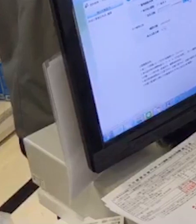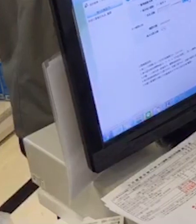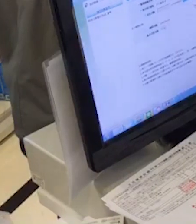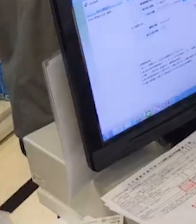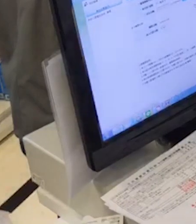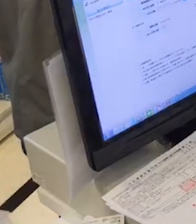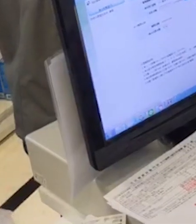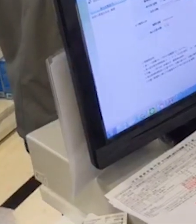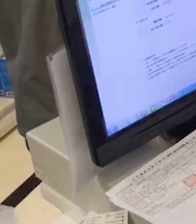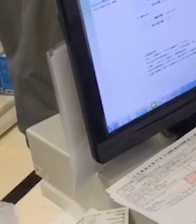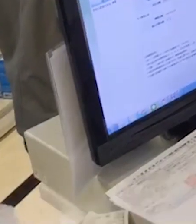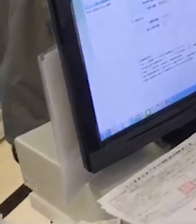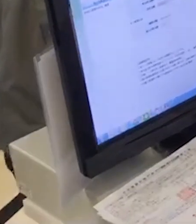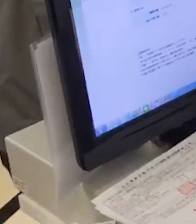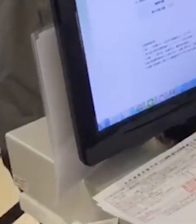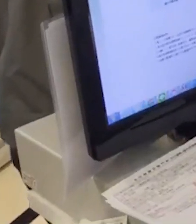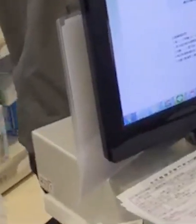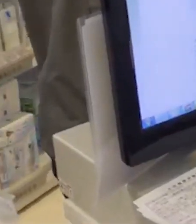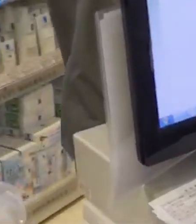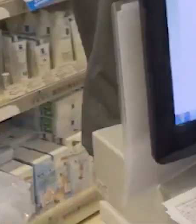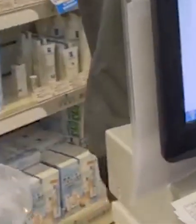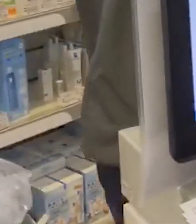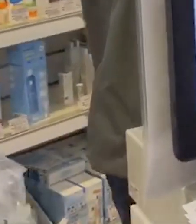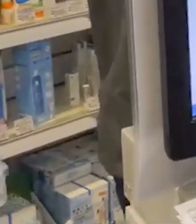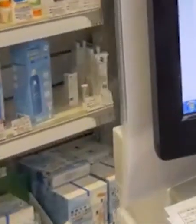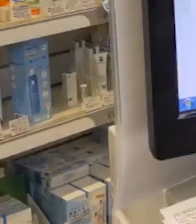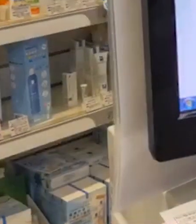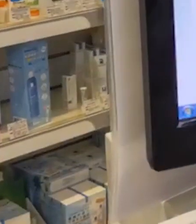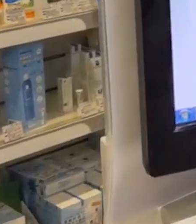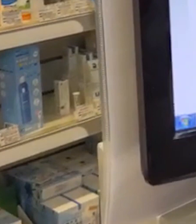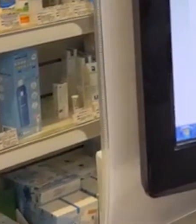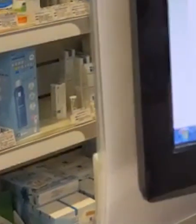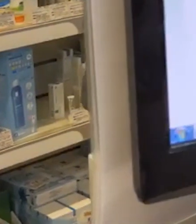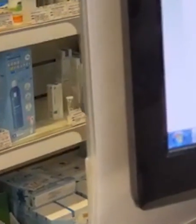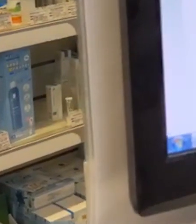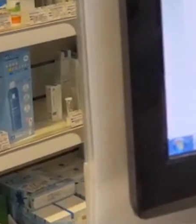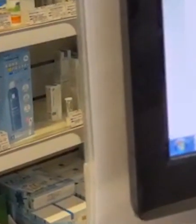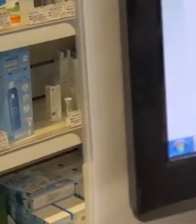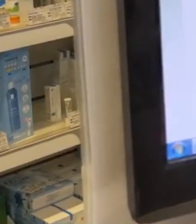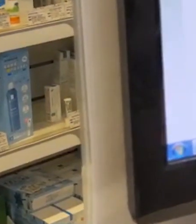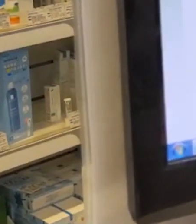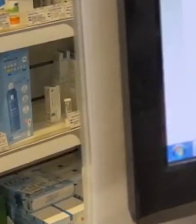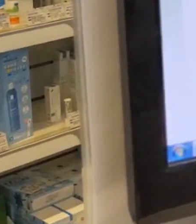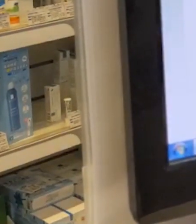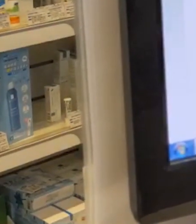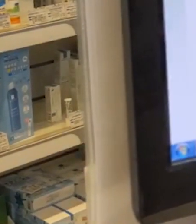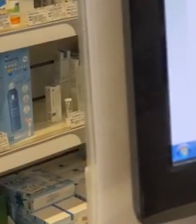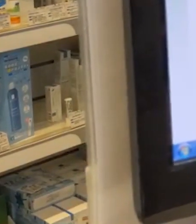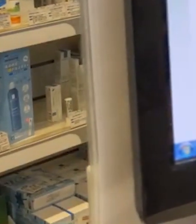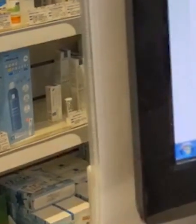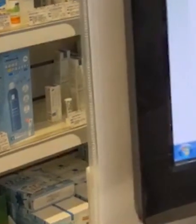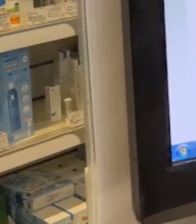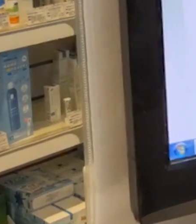这个，介绍这个机会，好，三六千好了，就是出现讲，哦，这位人客伊个健保卡，会使